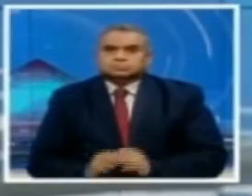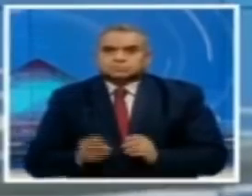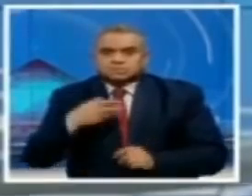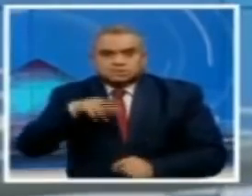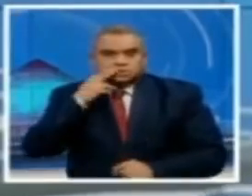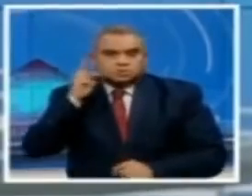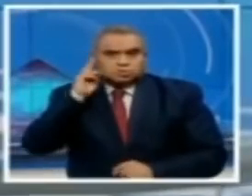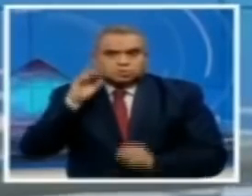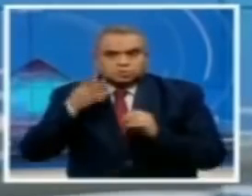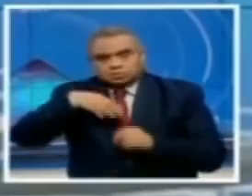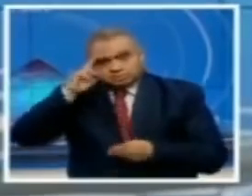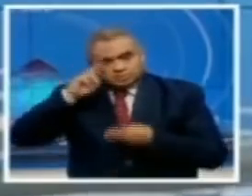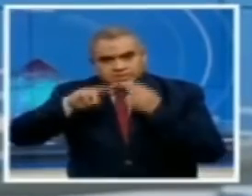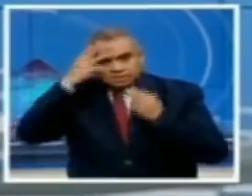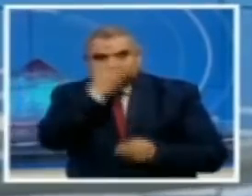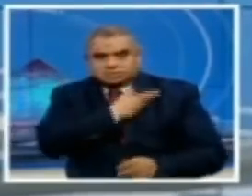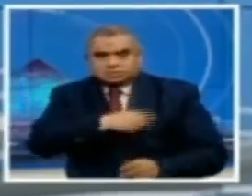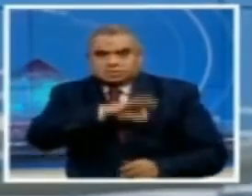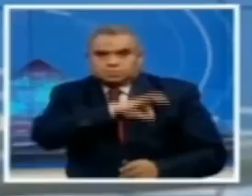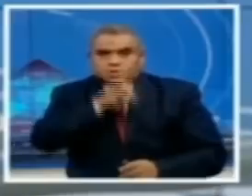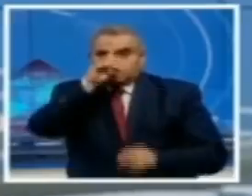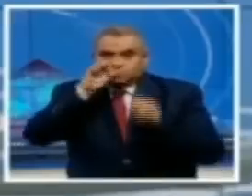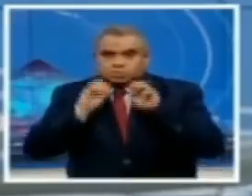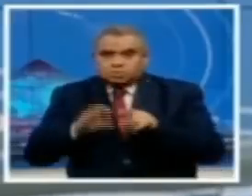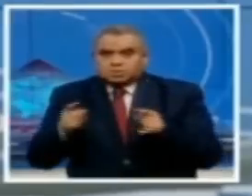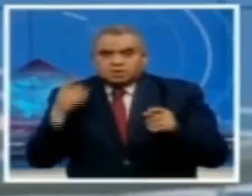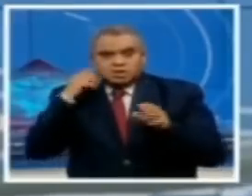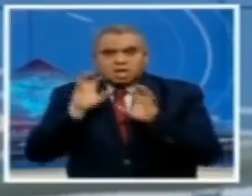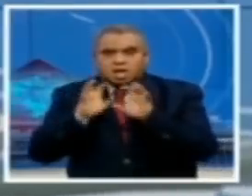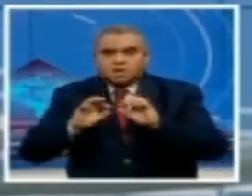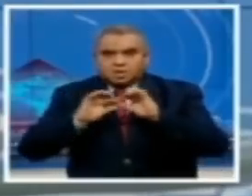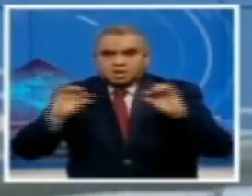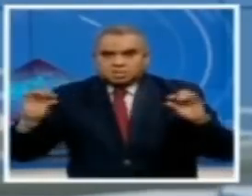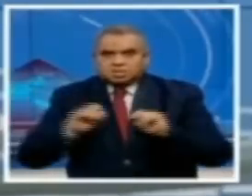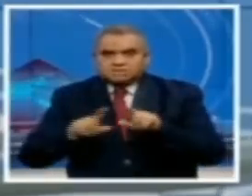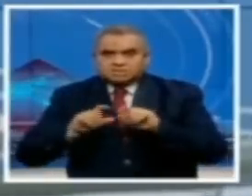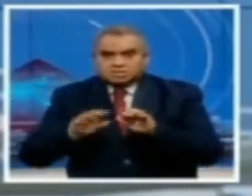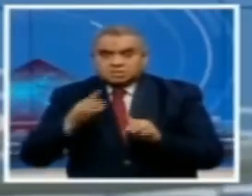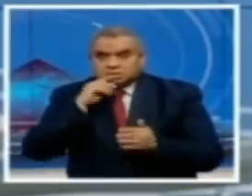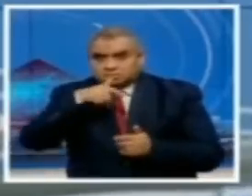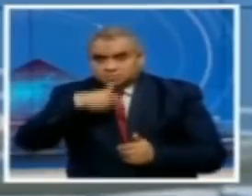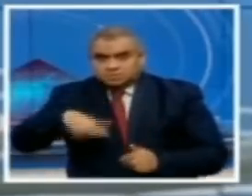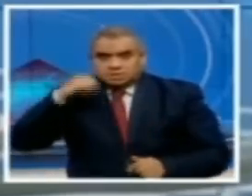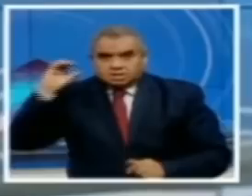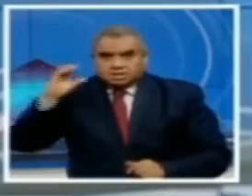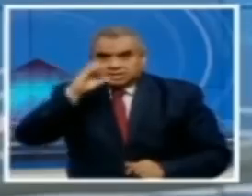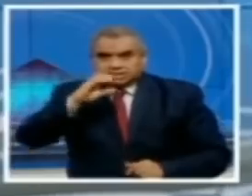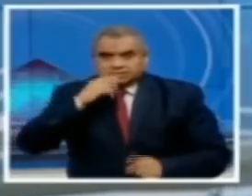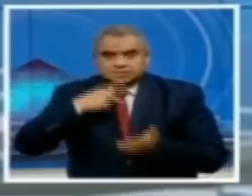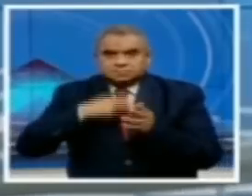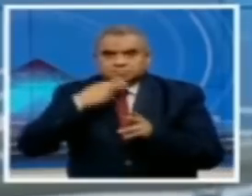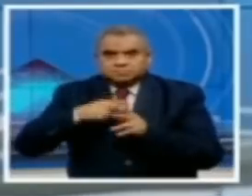السيدة والسادة، نحييكم إلى تفاصيل نشرة الأخبار. وجه الرئيس عبد الفتاح السيسي بمواصلة